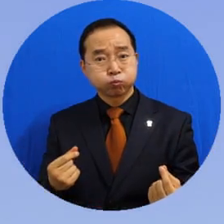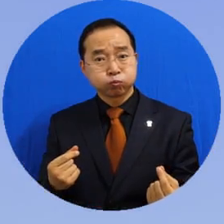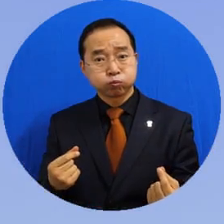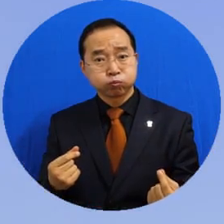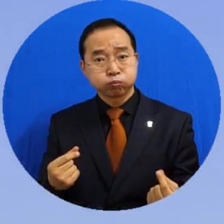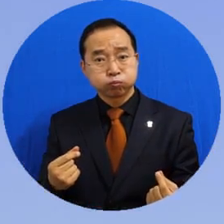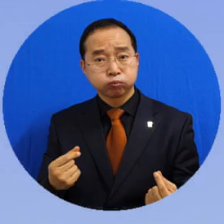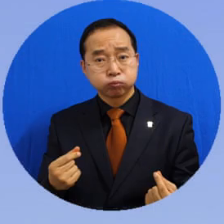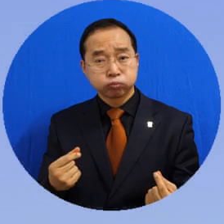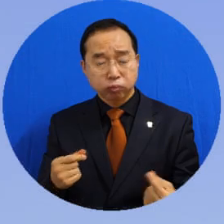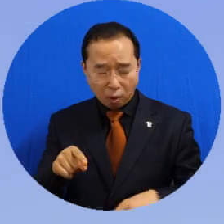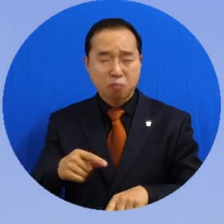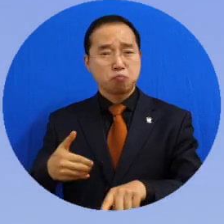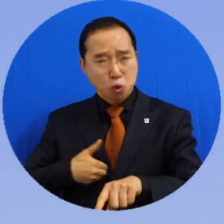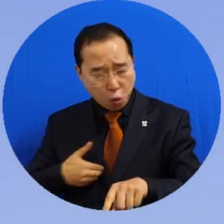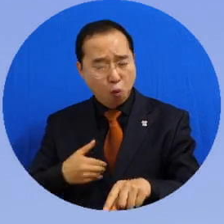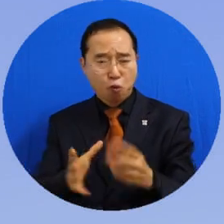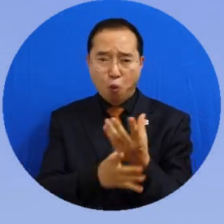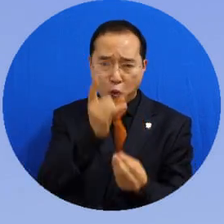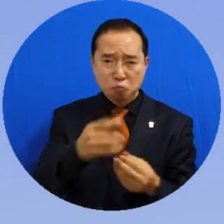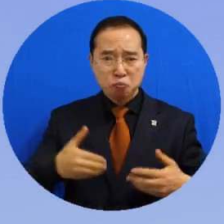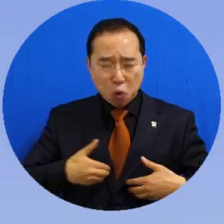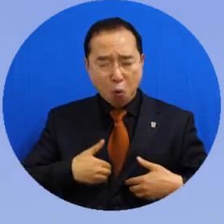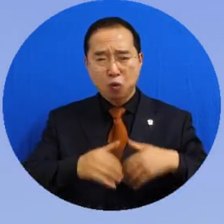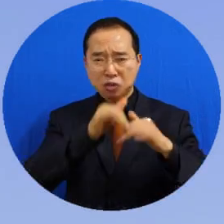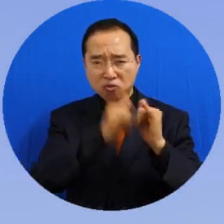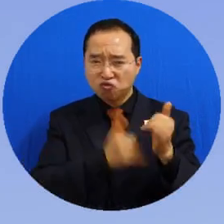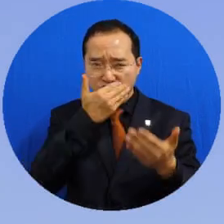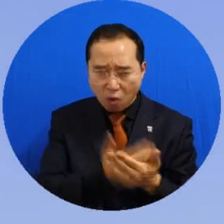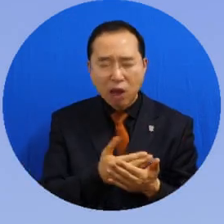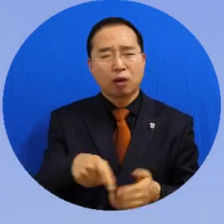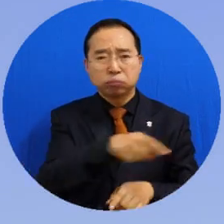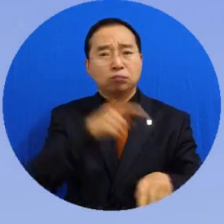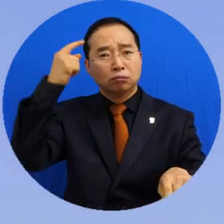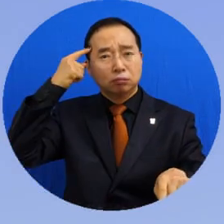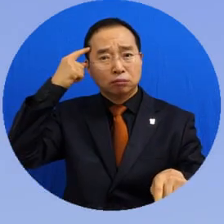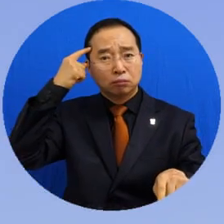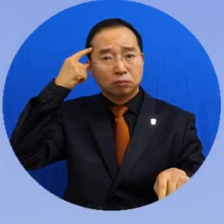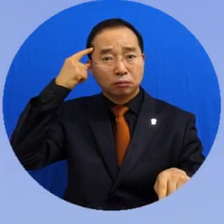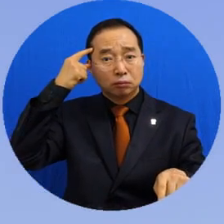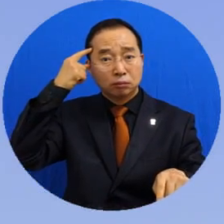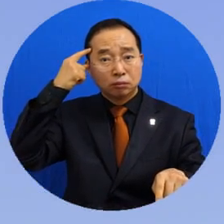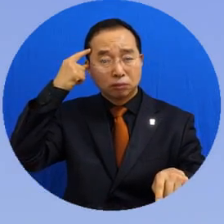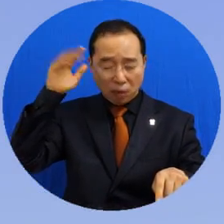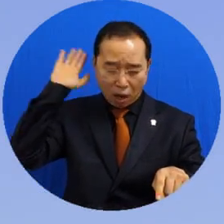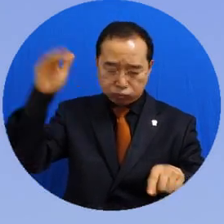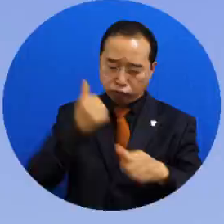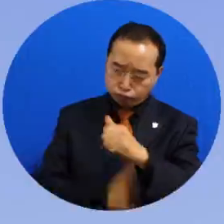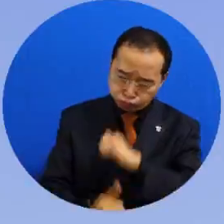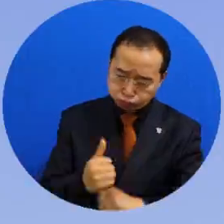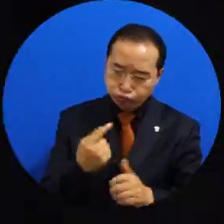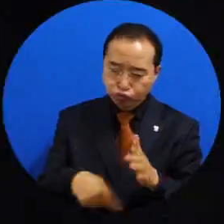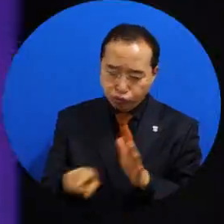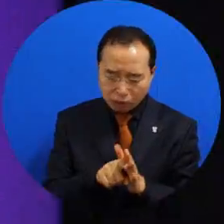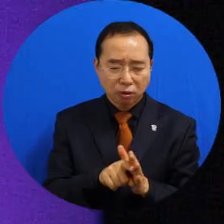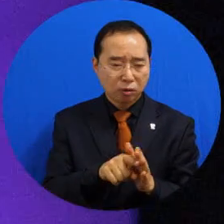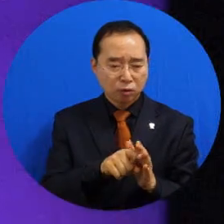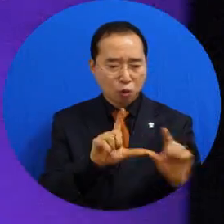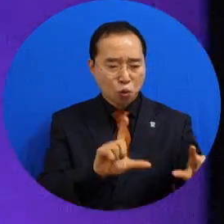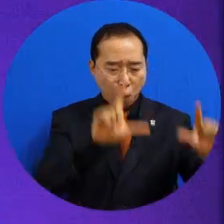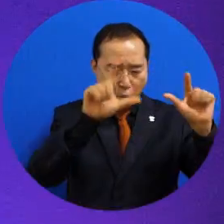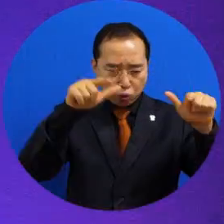없어요. 당연히 우리를 위해서 필요했고 당연히 역사적으로 중요한 사건이었고 당연히 미래 후손들을 위해서